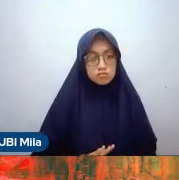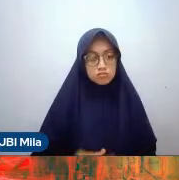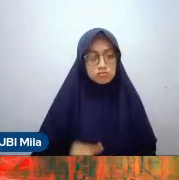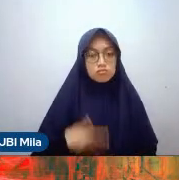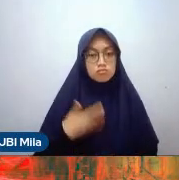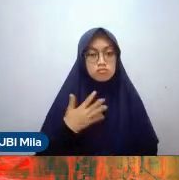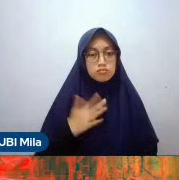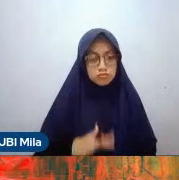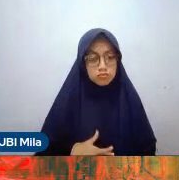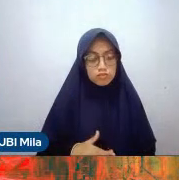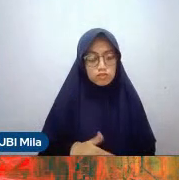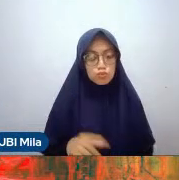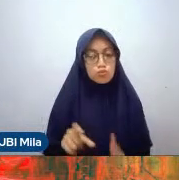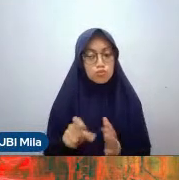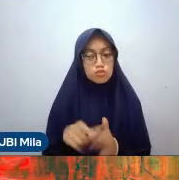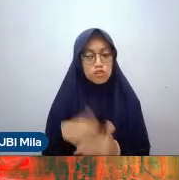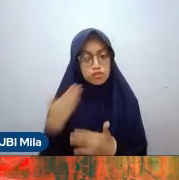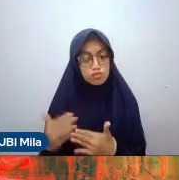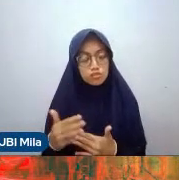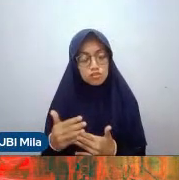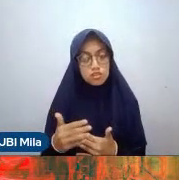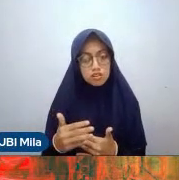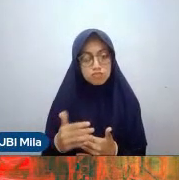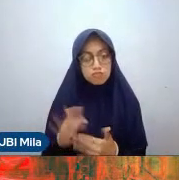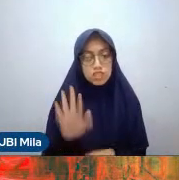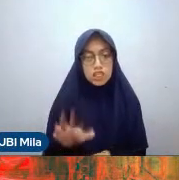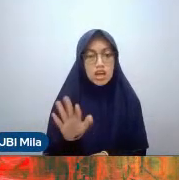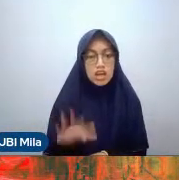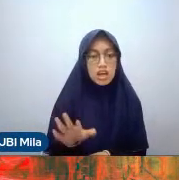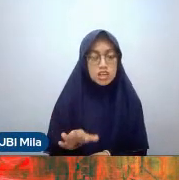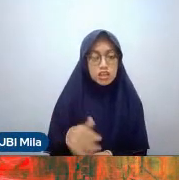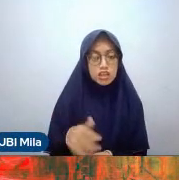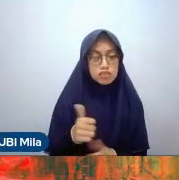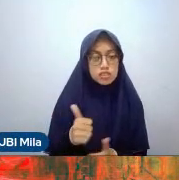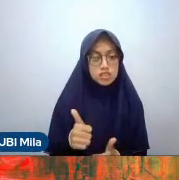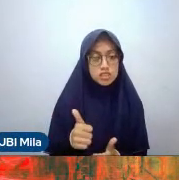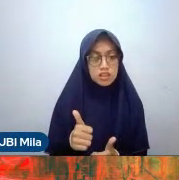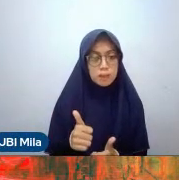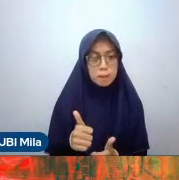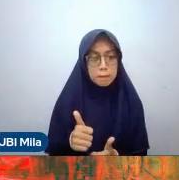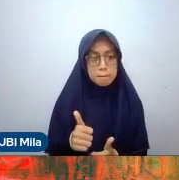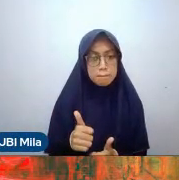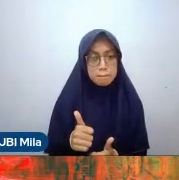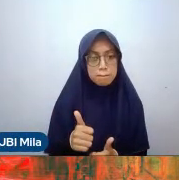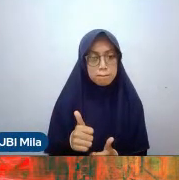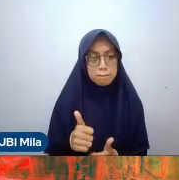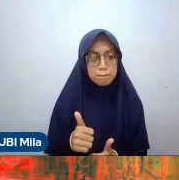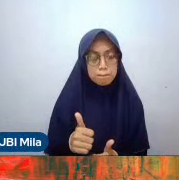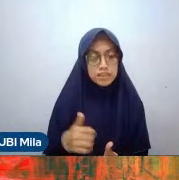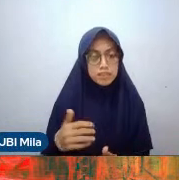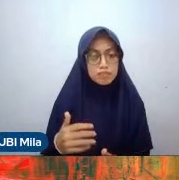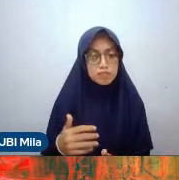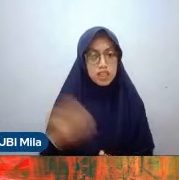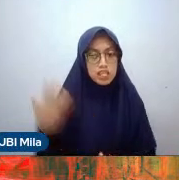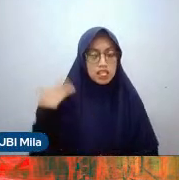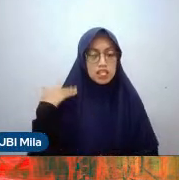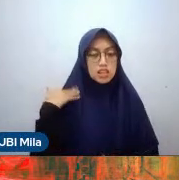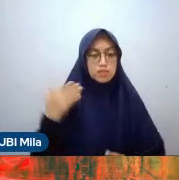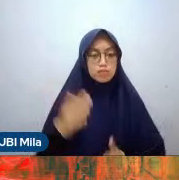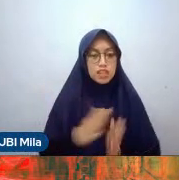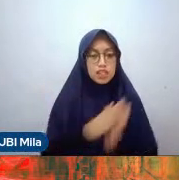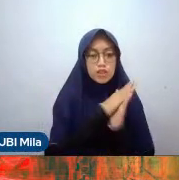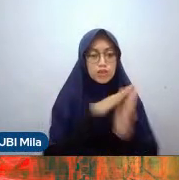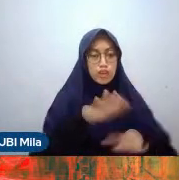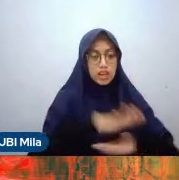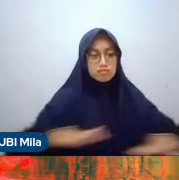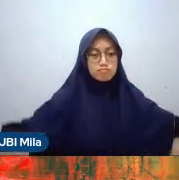Ketika itu dia sedang bisa dengan teknik misalnya grounding, dia tiduran di lantai gitu kan,